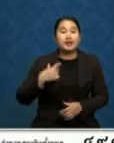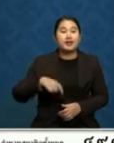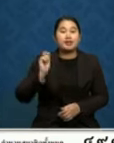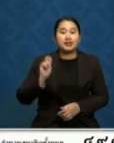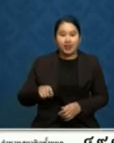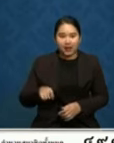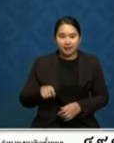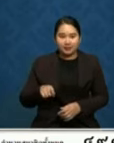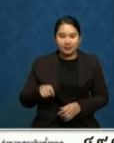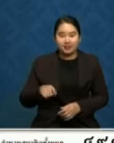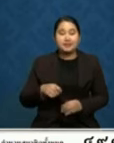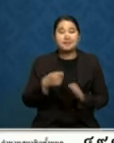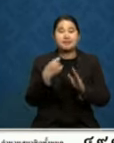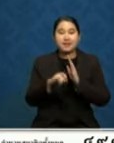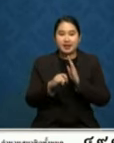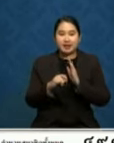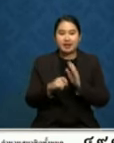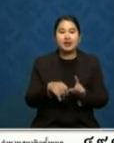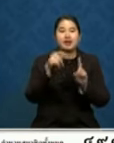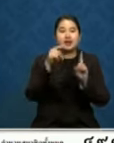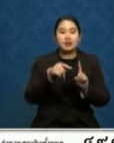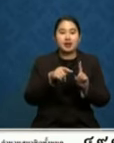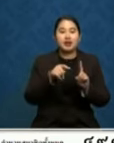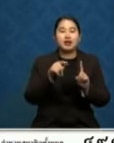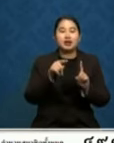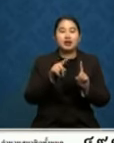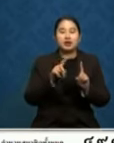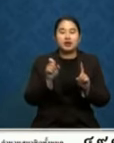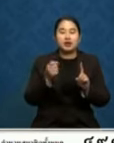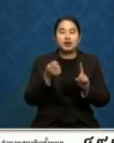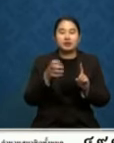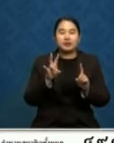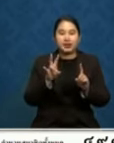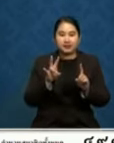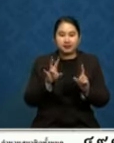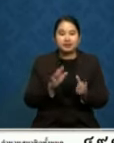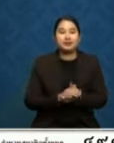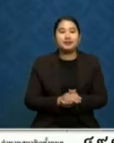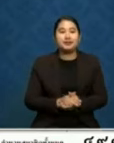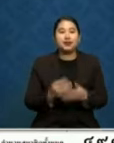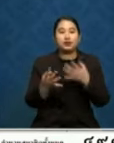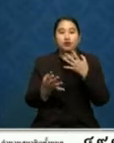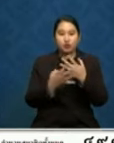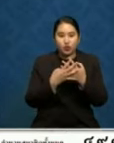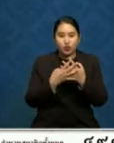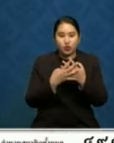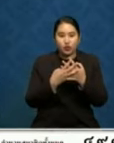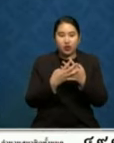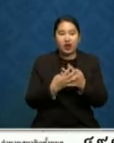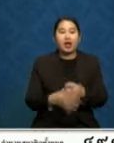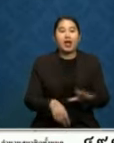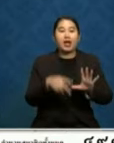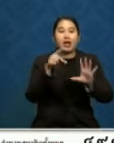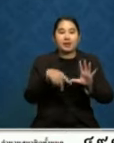กความผิด 1,117 กระทงโทษจำคุก 5,000 ก